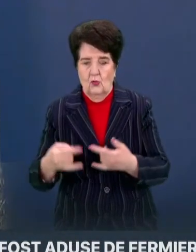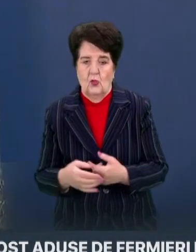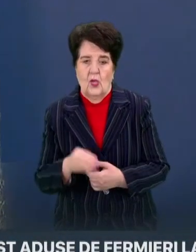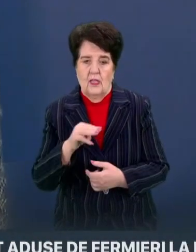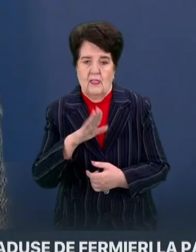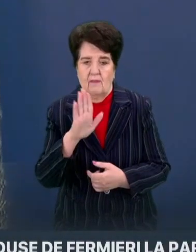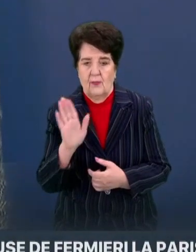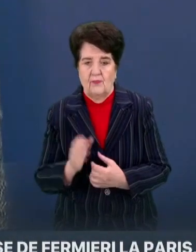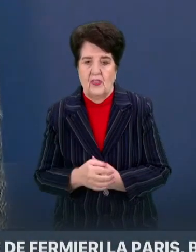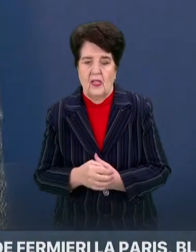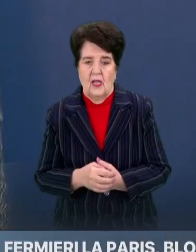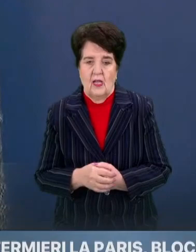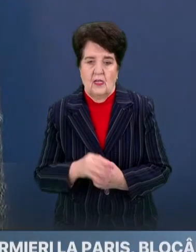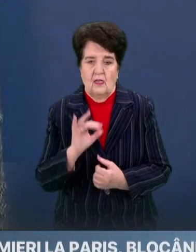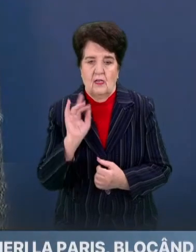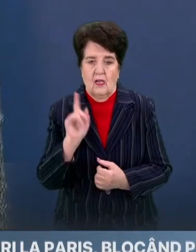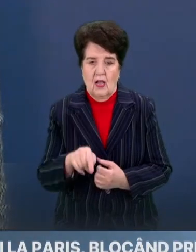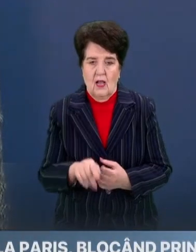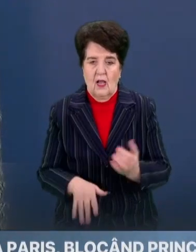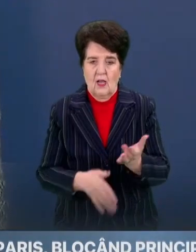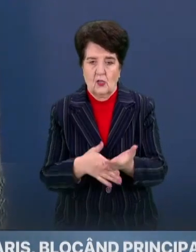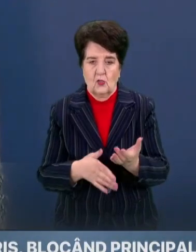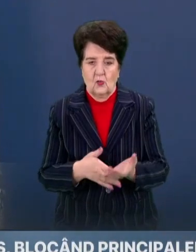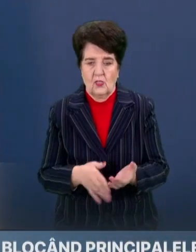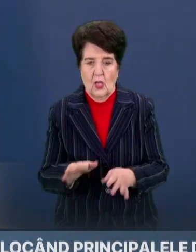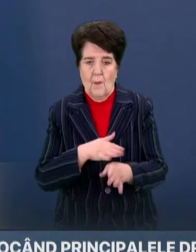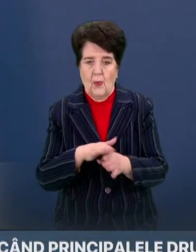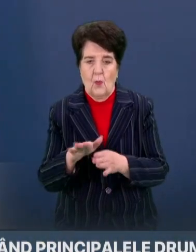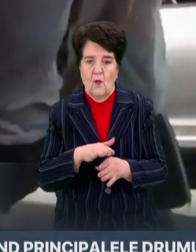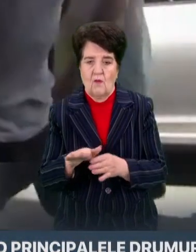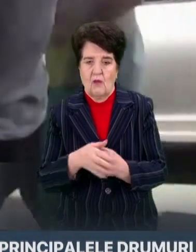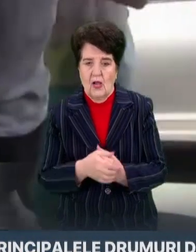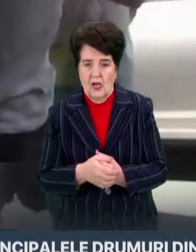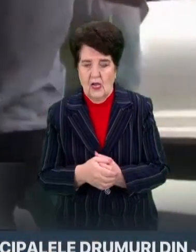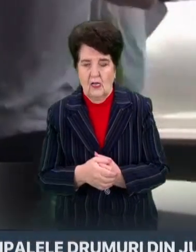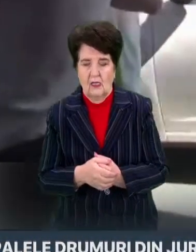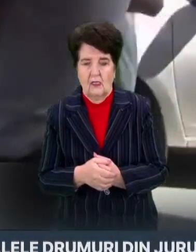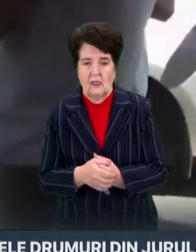șir de indivizi care ajută promovarea